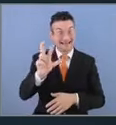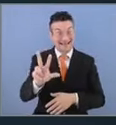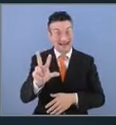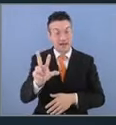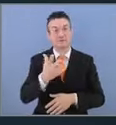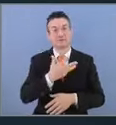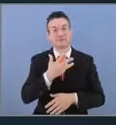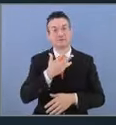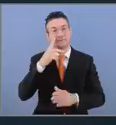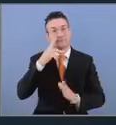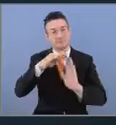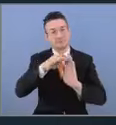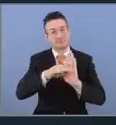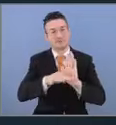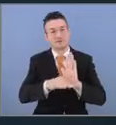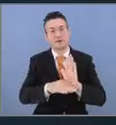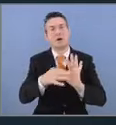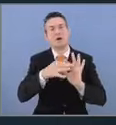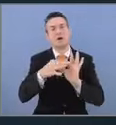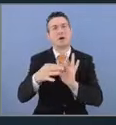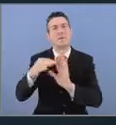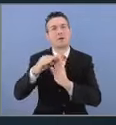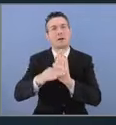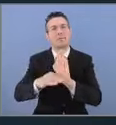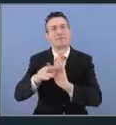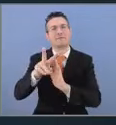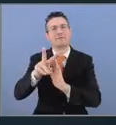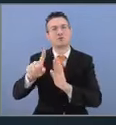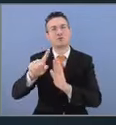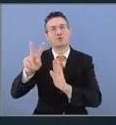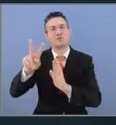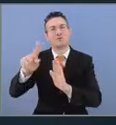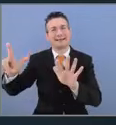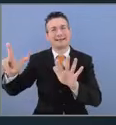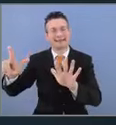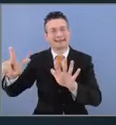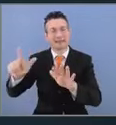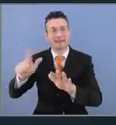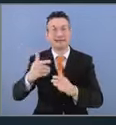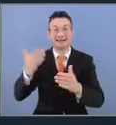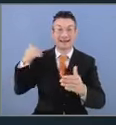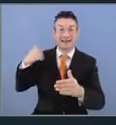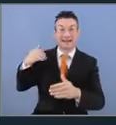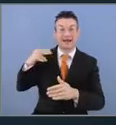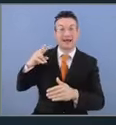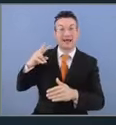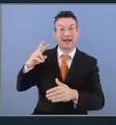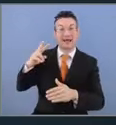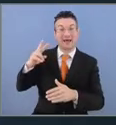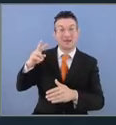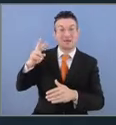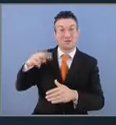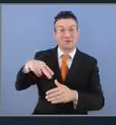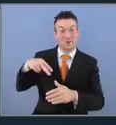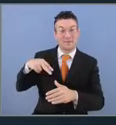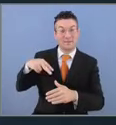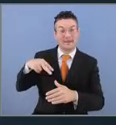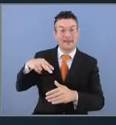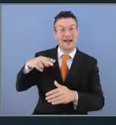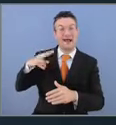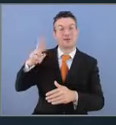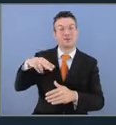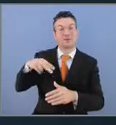programmazione 21-27 e rispetto al 2014-2020 mi preme sottolineare che ci sono due novità. La prima è che la